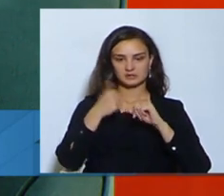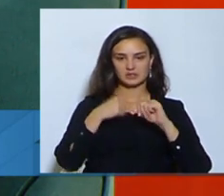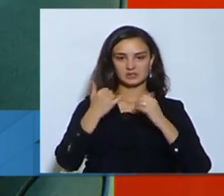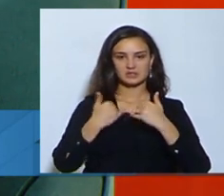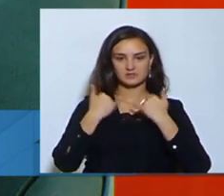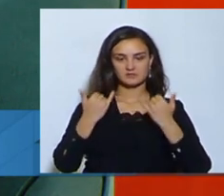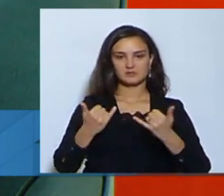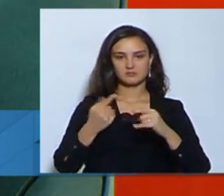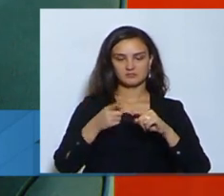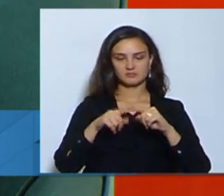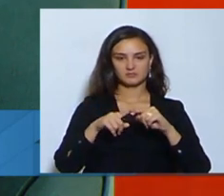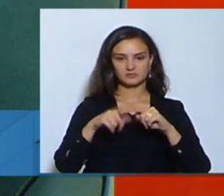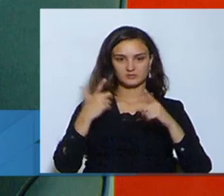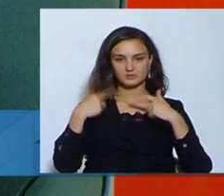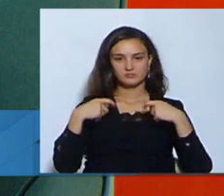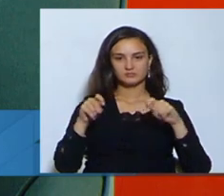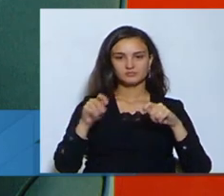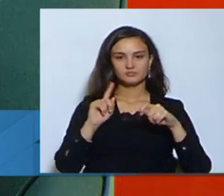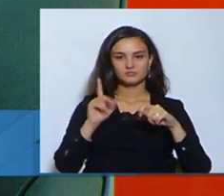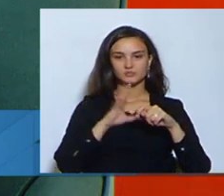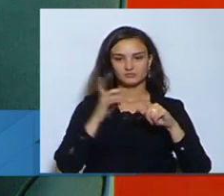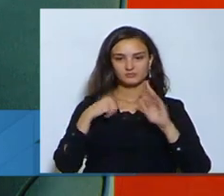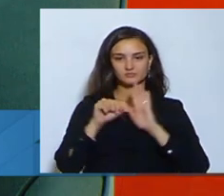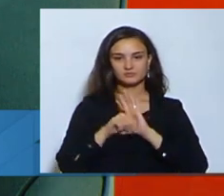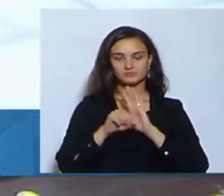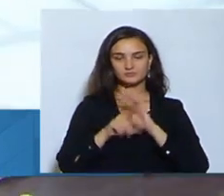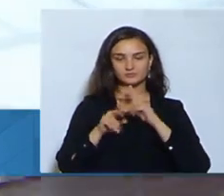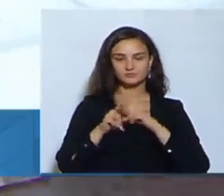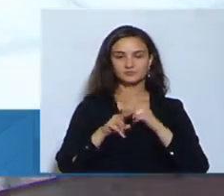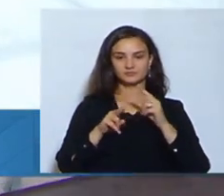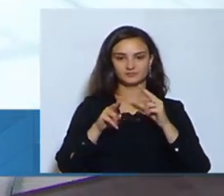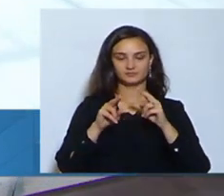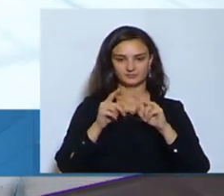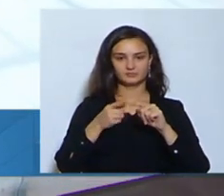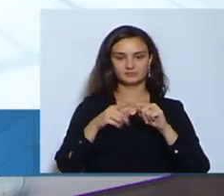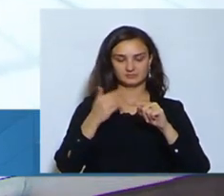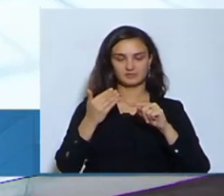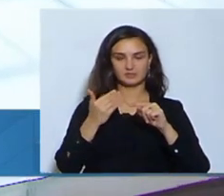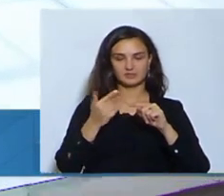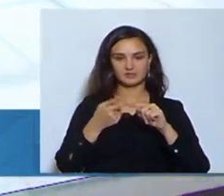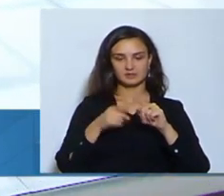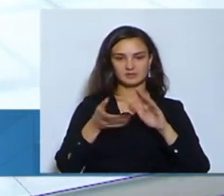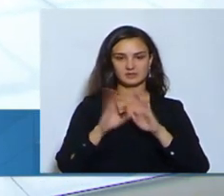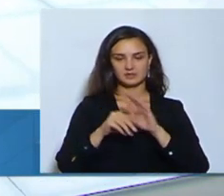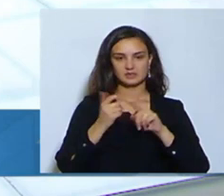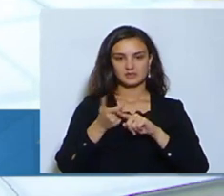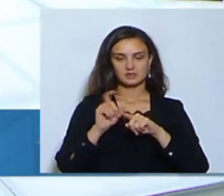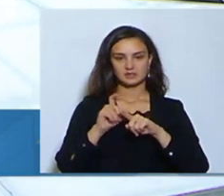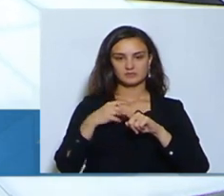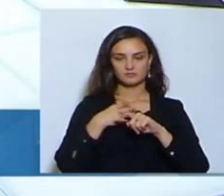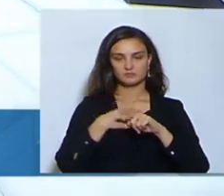ეძღვნება სუიციდის პრევენციის წელია. როგორც ჩანს, ესეც გახდა უკვე ძალიან